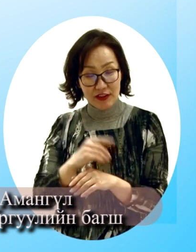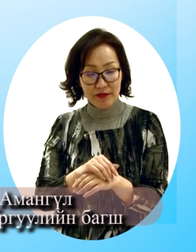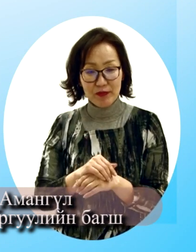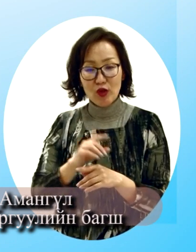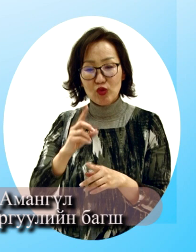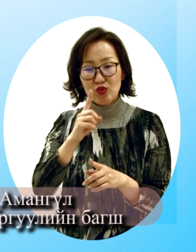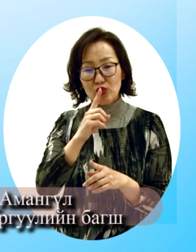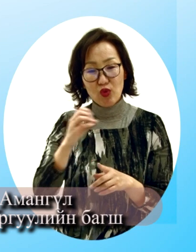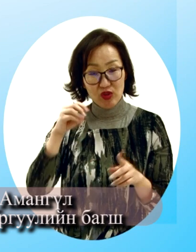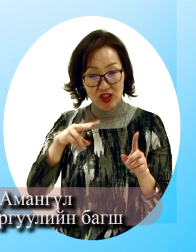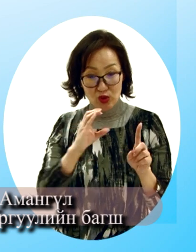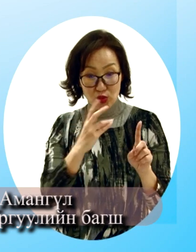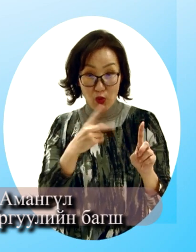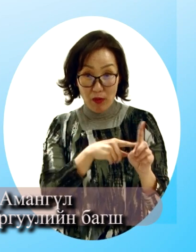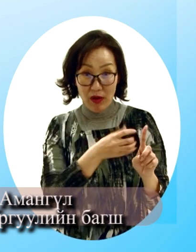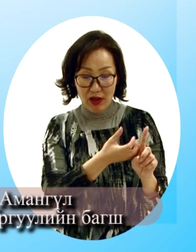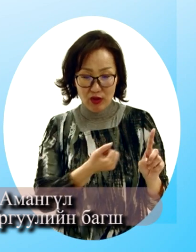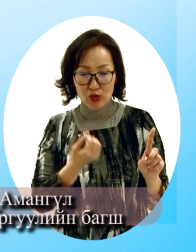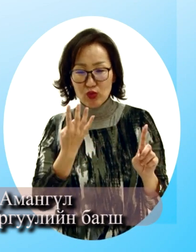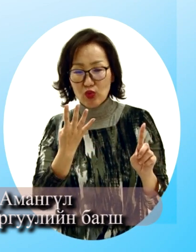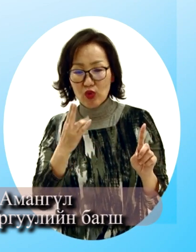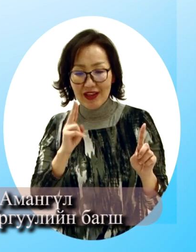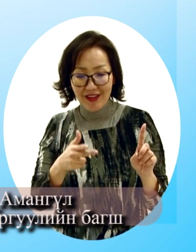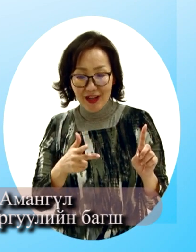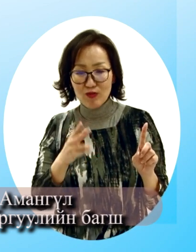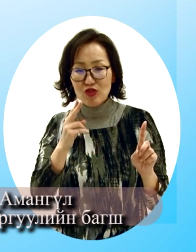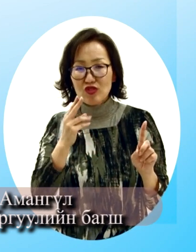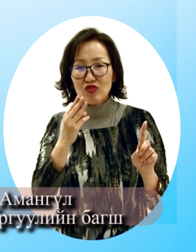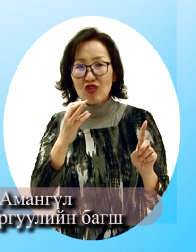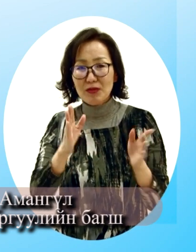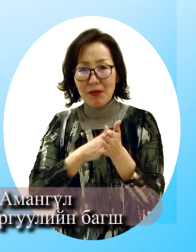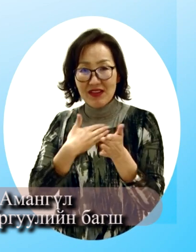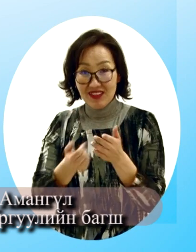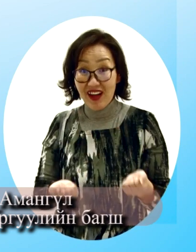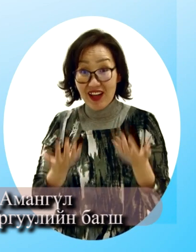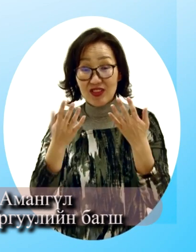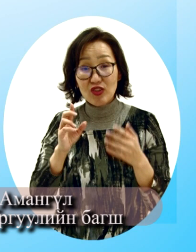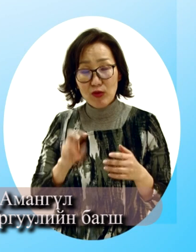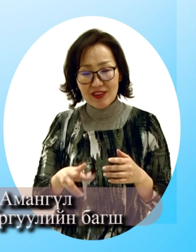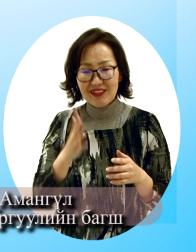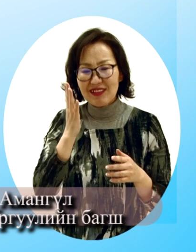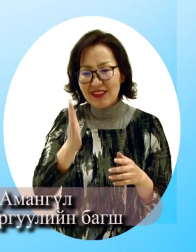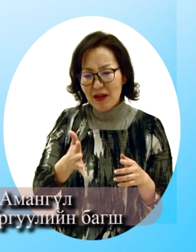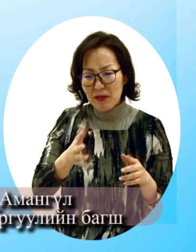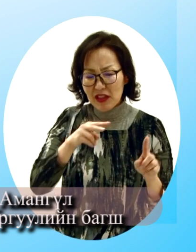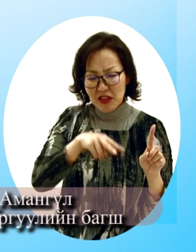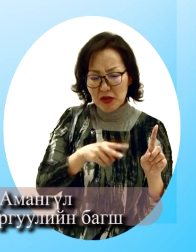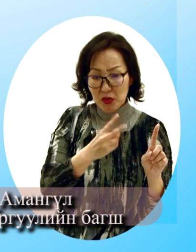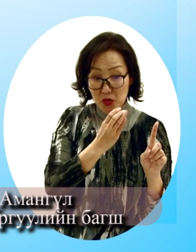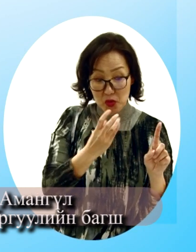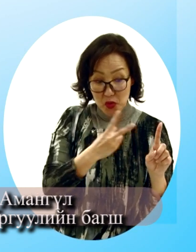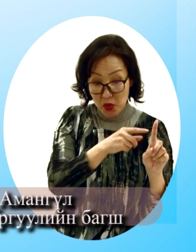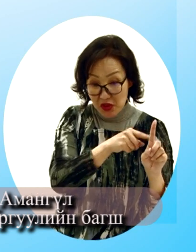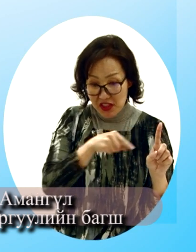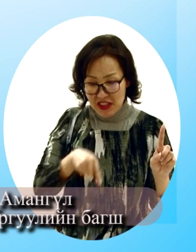Есеп 15. 100 литр сүттен 4 килограмм кілегей шығарып алған болса, 5000 литр сүттен неше